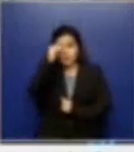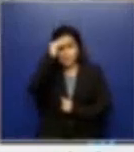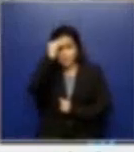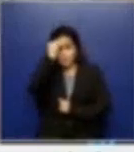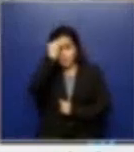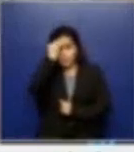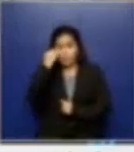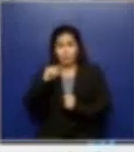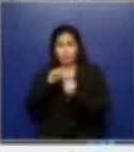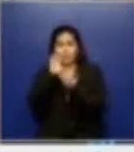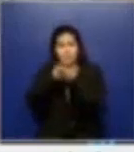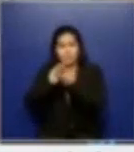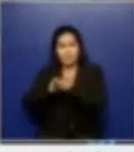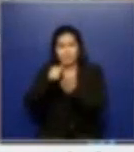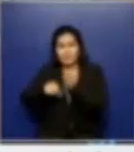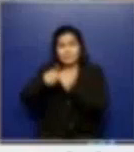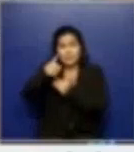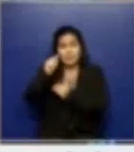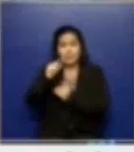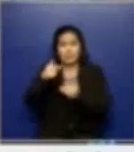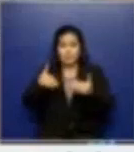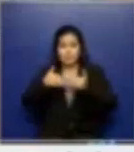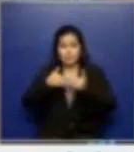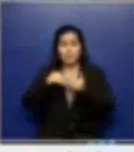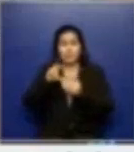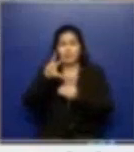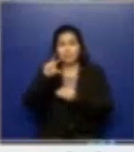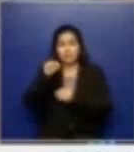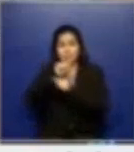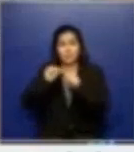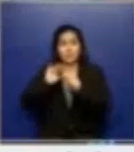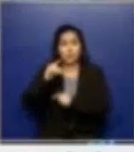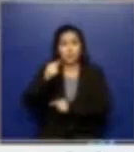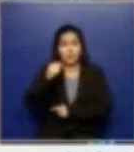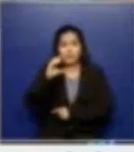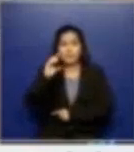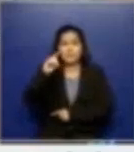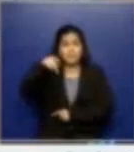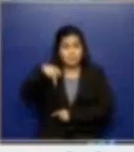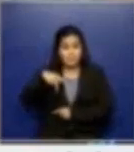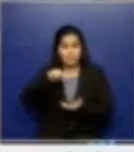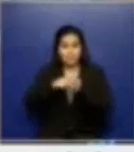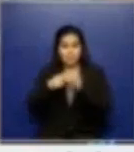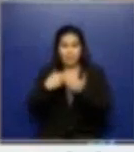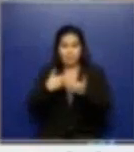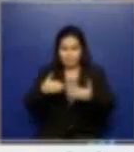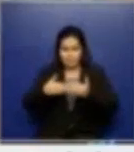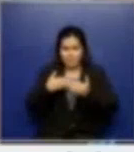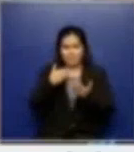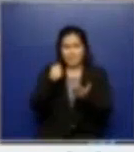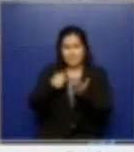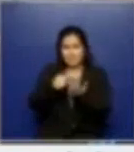เซ็นต์น่ะถ้า30กว่าเปอร์เซ็นต์ก็แสดงว่าฐานภาษีเขากว้างความสามารถในการใช้หนี้เขาก็ดีกว่าเราเพราะฉะนั้